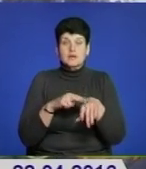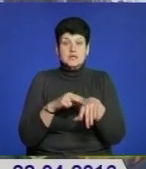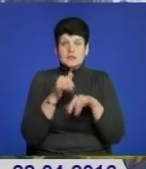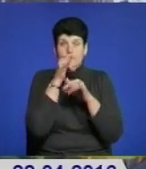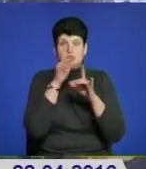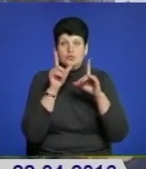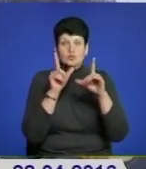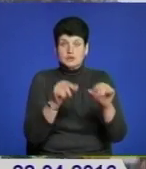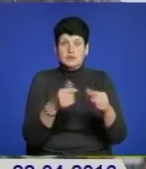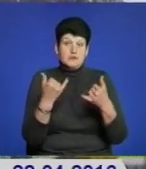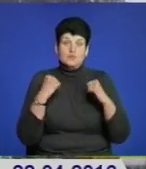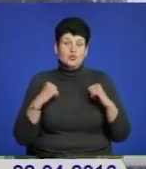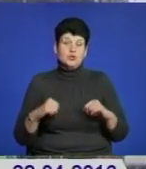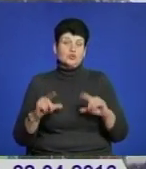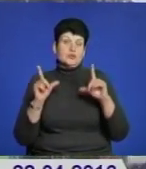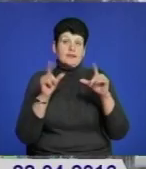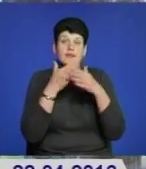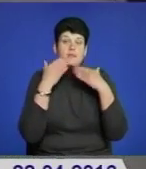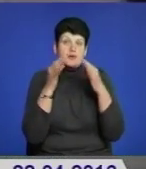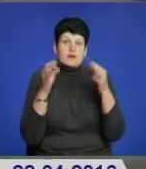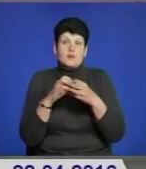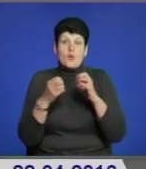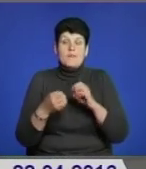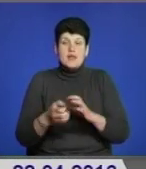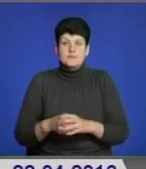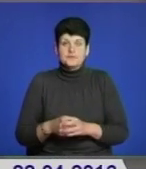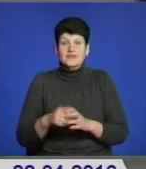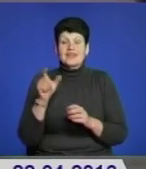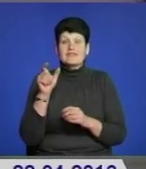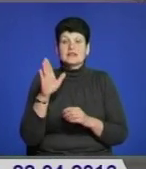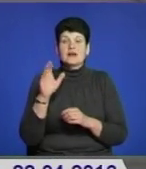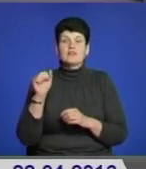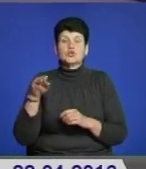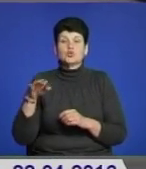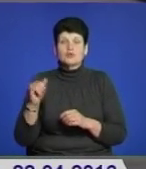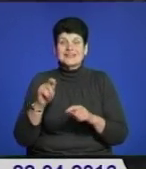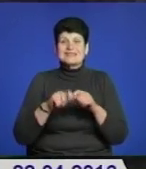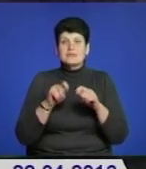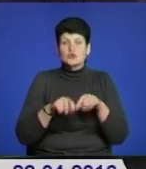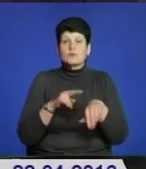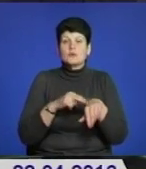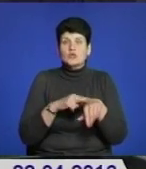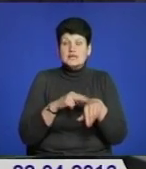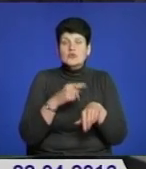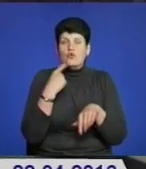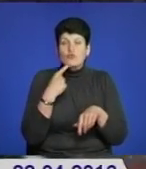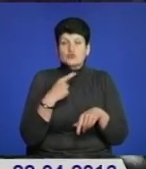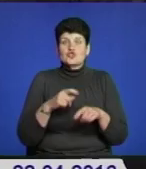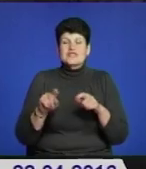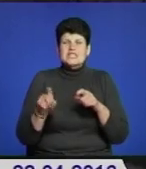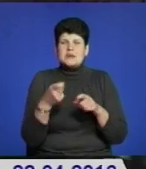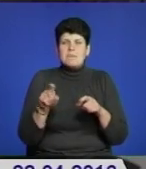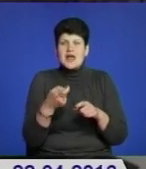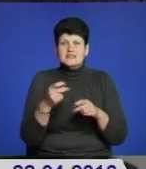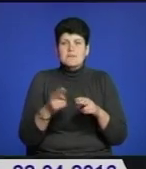спокійно собі їдеш, немає ніяких проблем. Євген Алтунін, інспектор патрульної поліції, стверджує, що чіплятися без